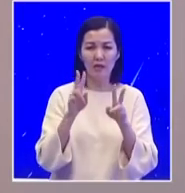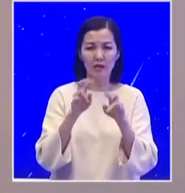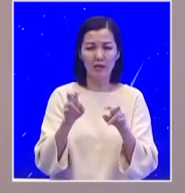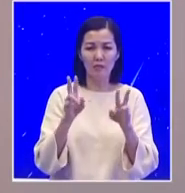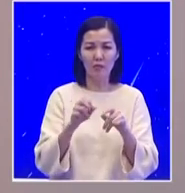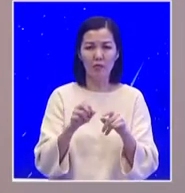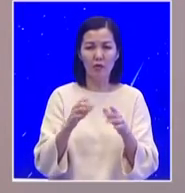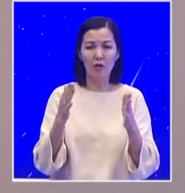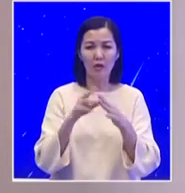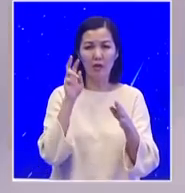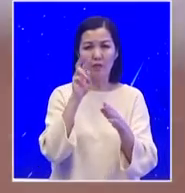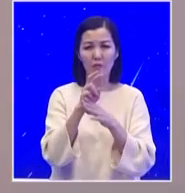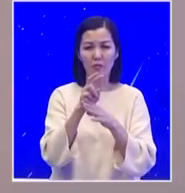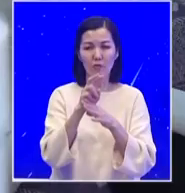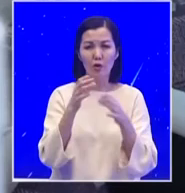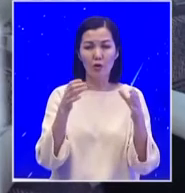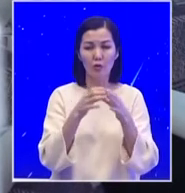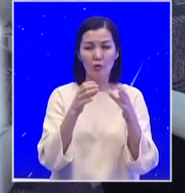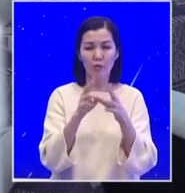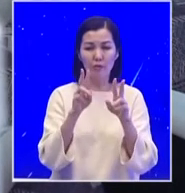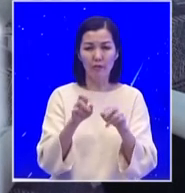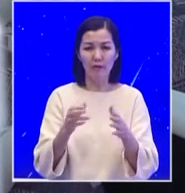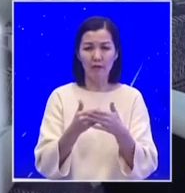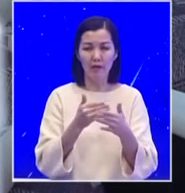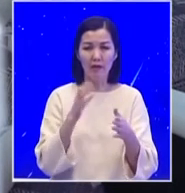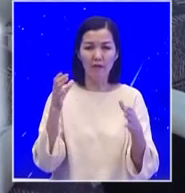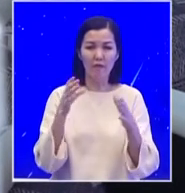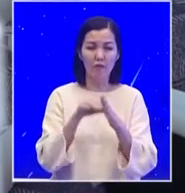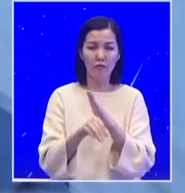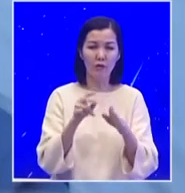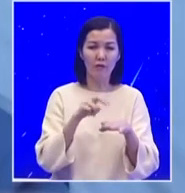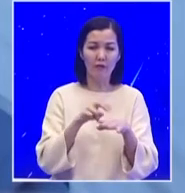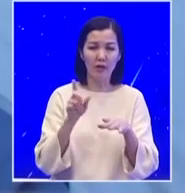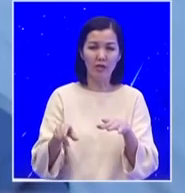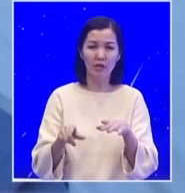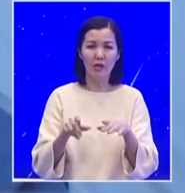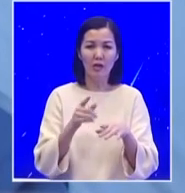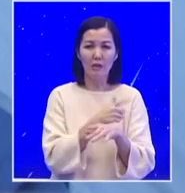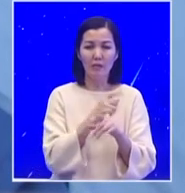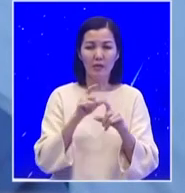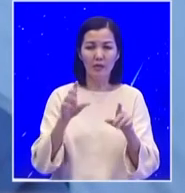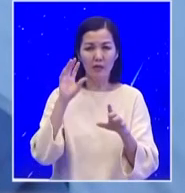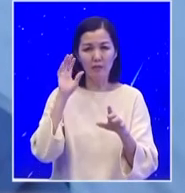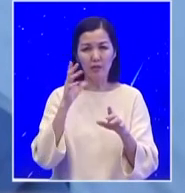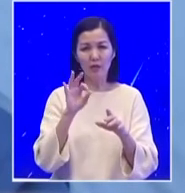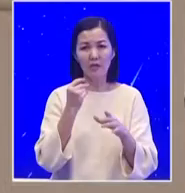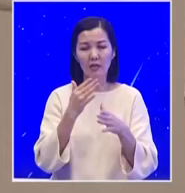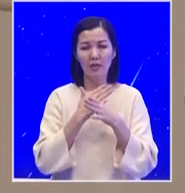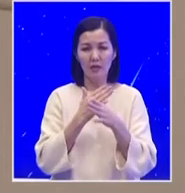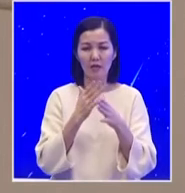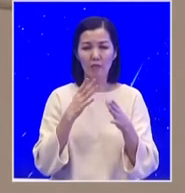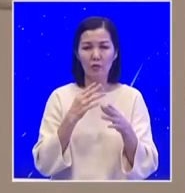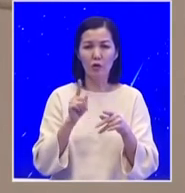на дому специально созданными группами, в состав которых входят врач-онколог, медсестра, психолог и социальный работник.